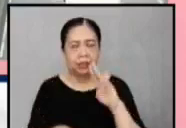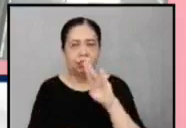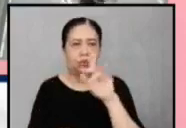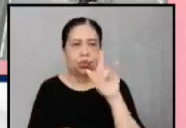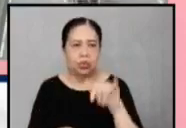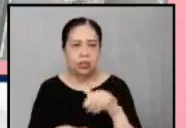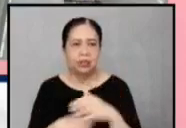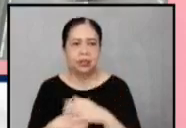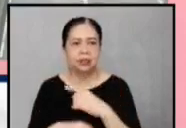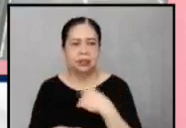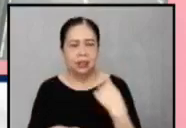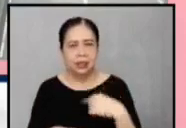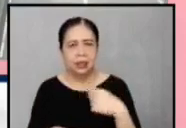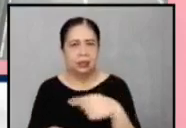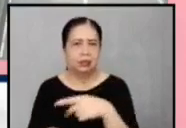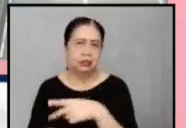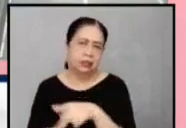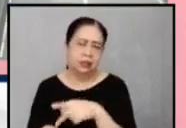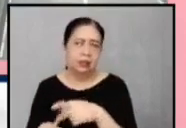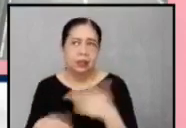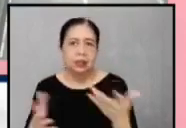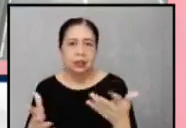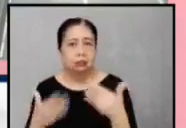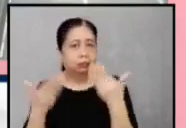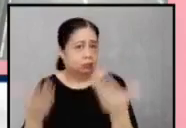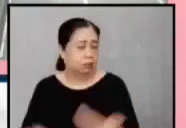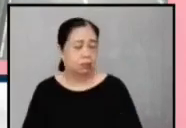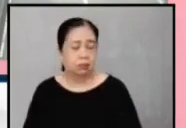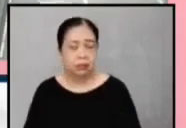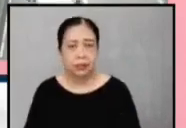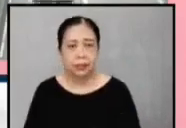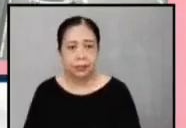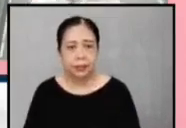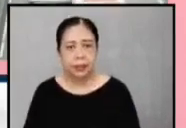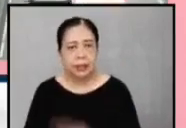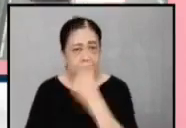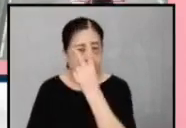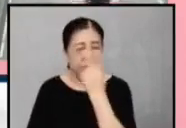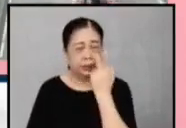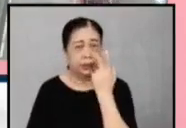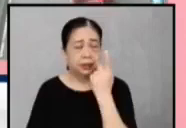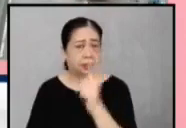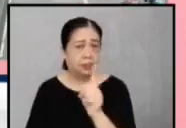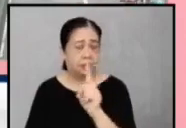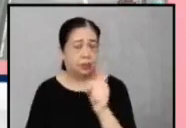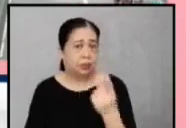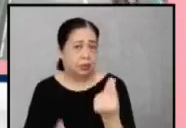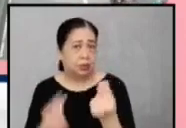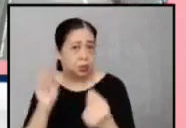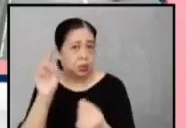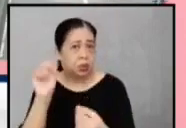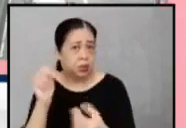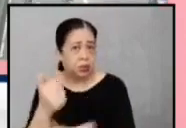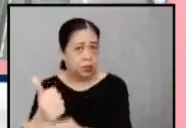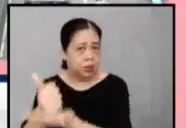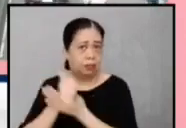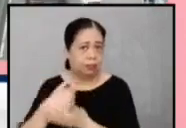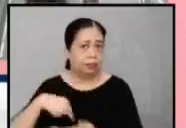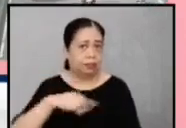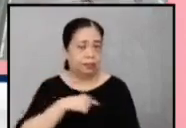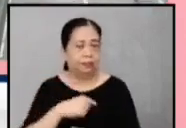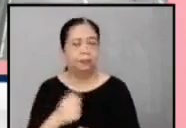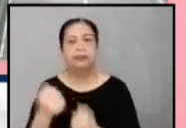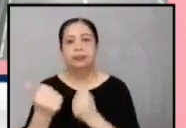China sa atin. Well, go ahead. Let's see what they can do to help us. Susuportahan niya raw